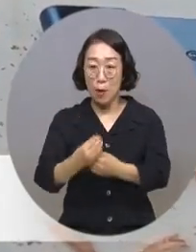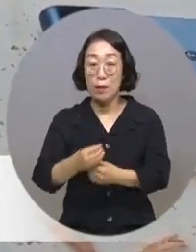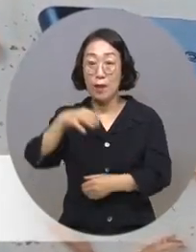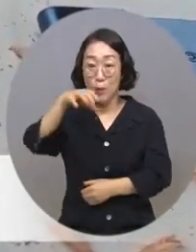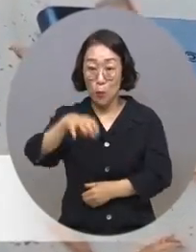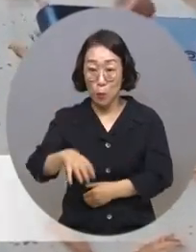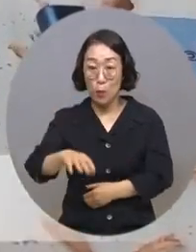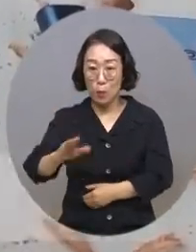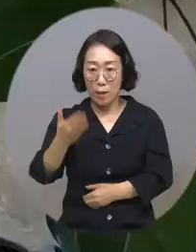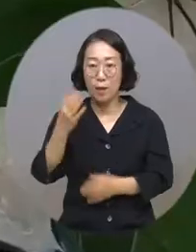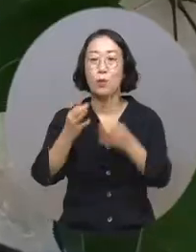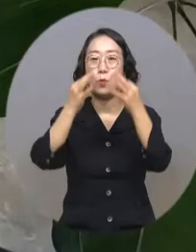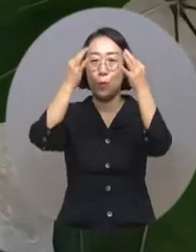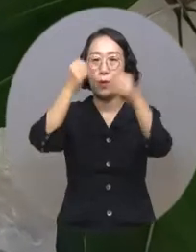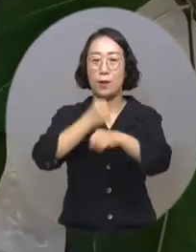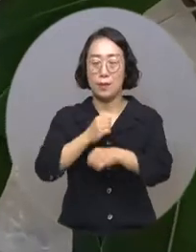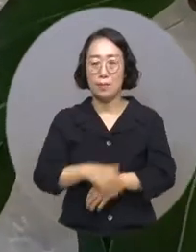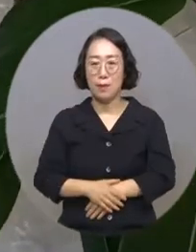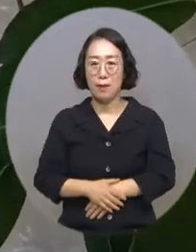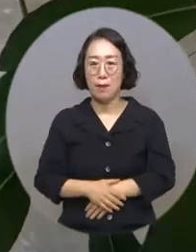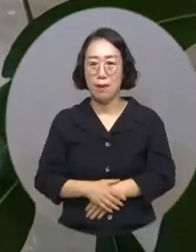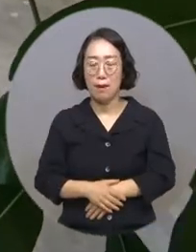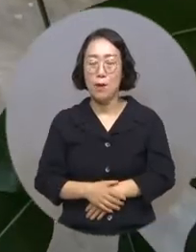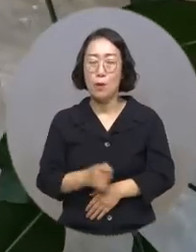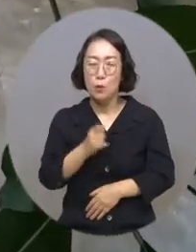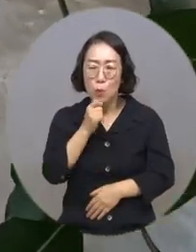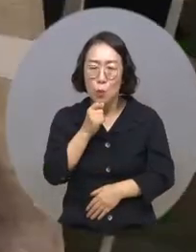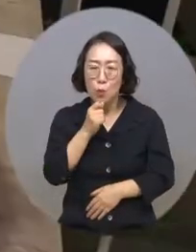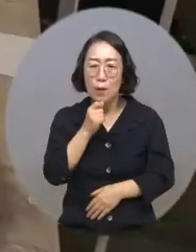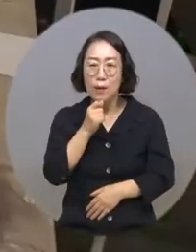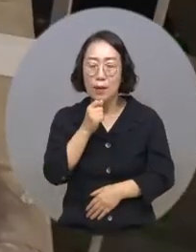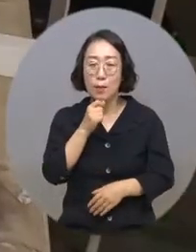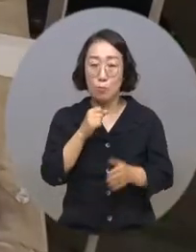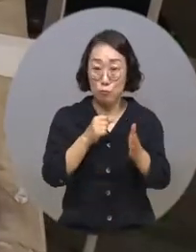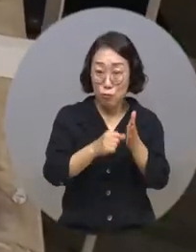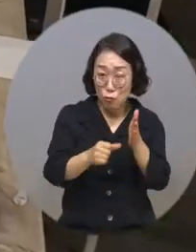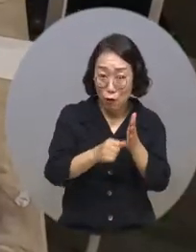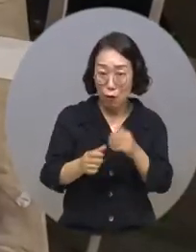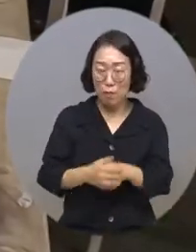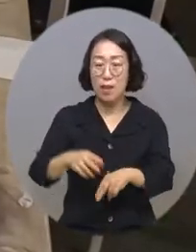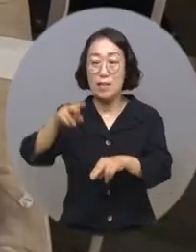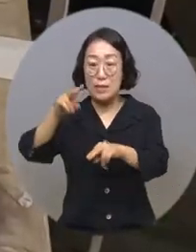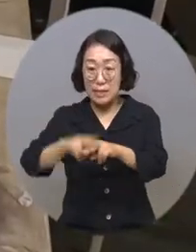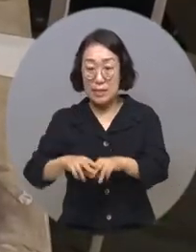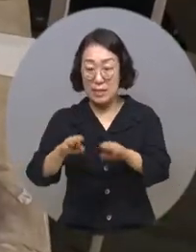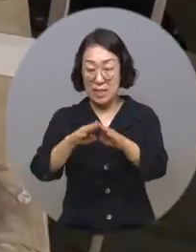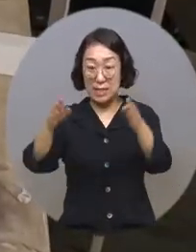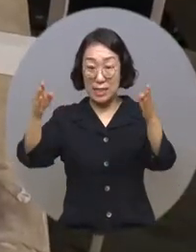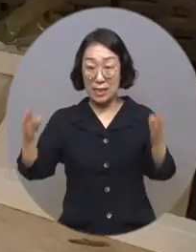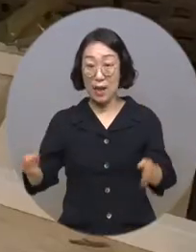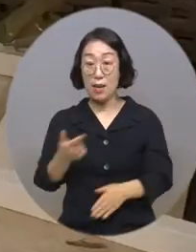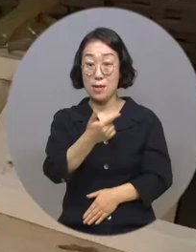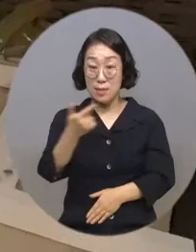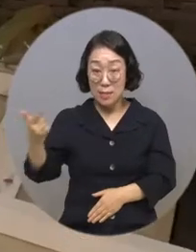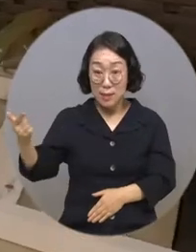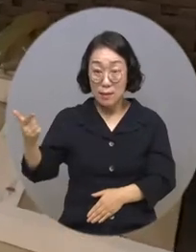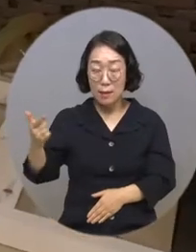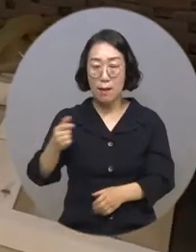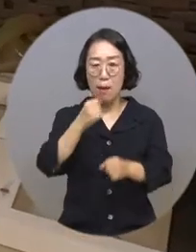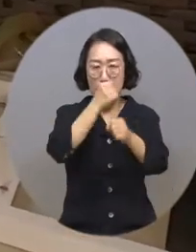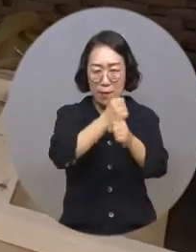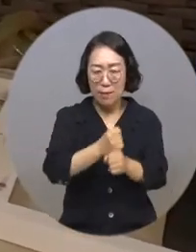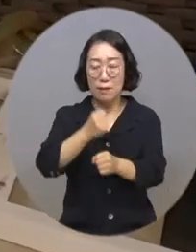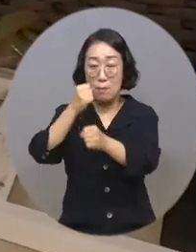되도록 노력 많이 하겠습니다. 도마 같은 작은 소품부터 의자나 식탁처럼 큰 가구까지 만드는